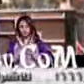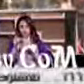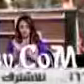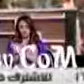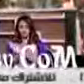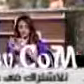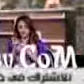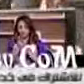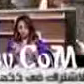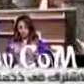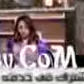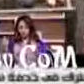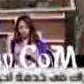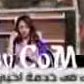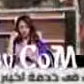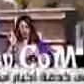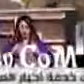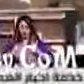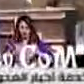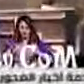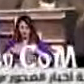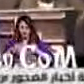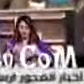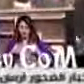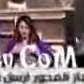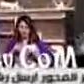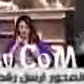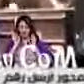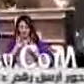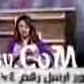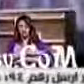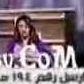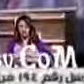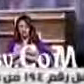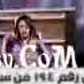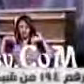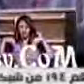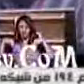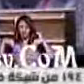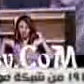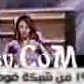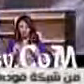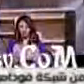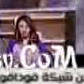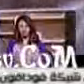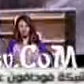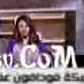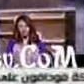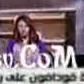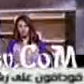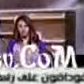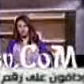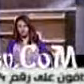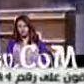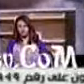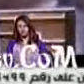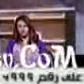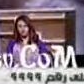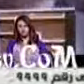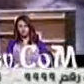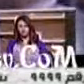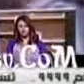السياسيه المشاركه في المظاهرات داعين الى الالتزام بالسلميه اراده الشعوب لا تهدم كون